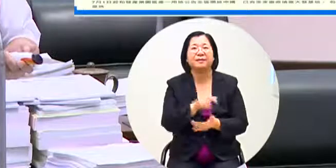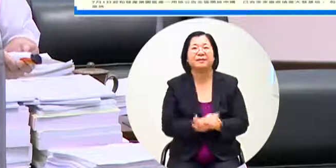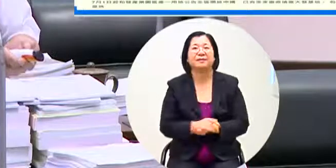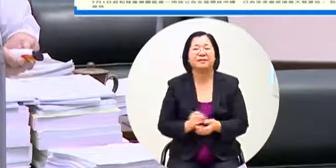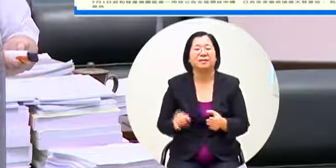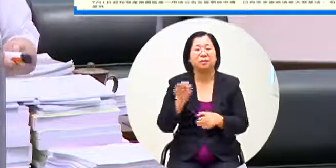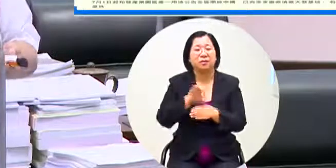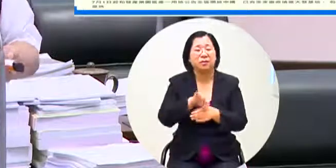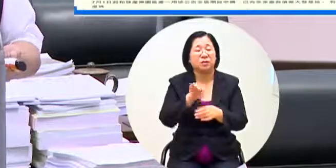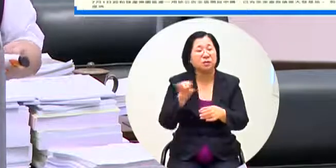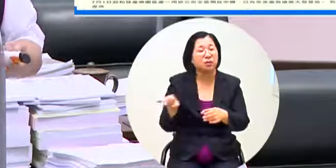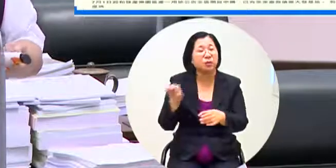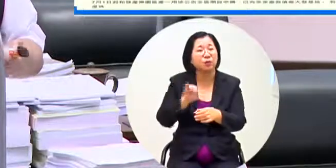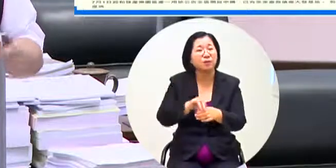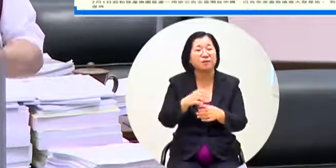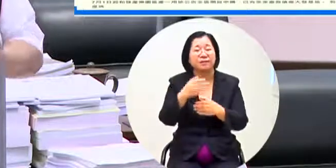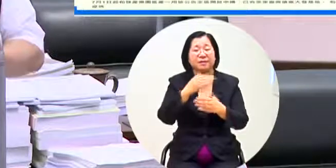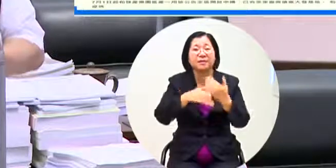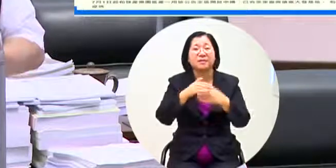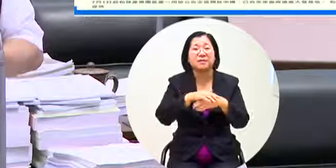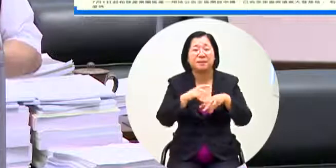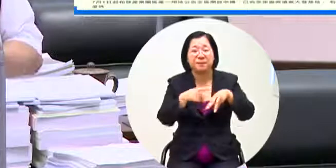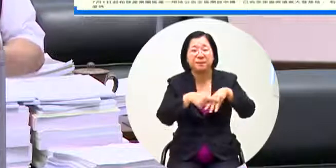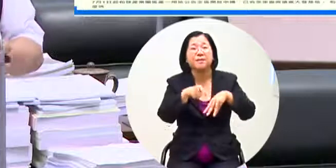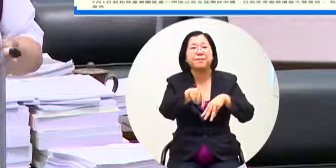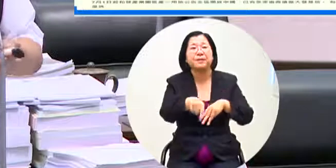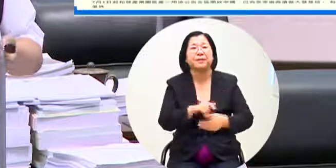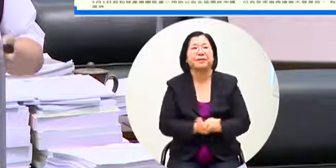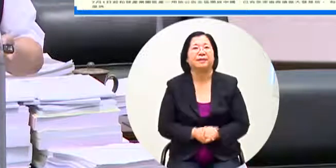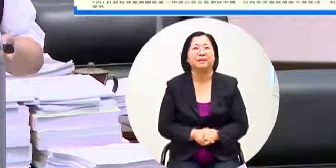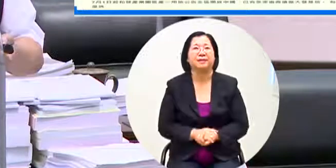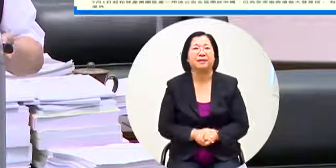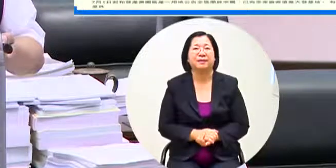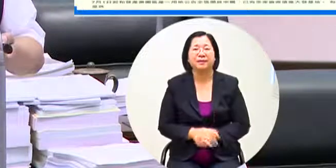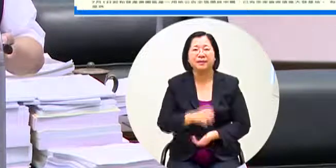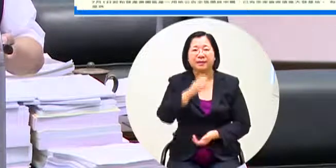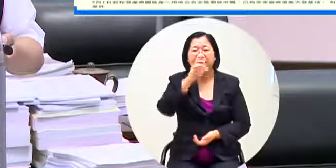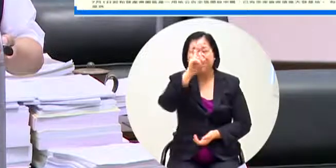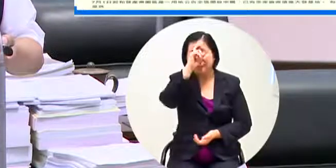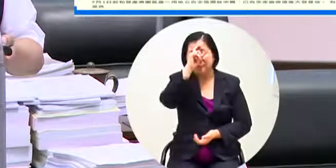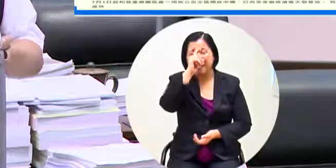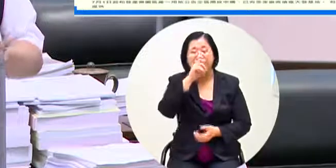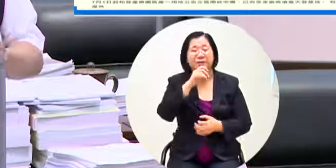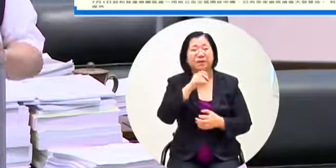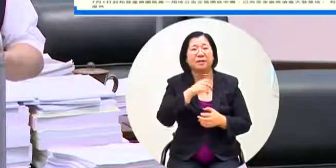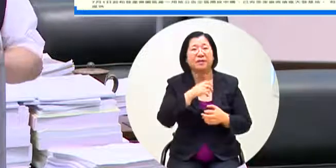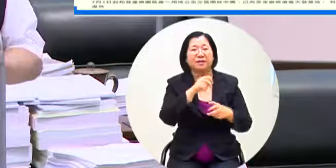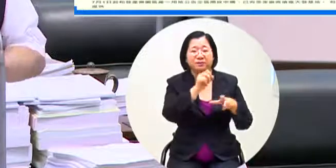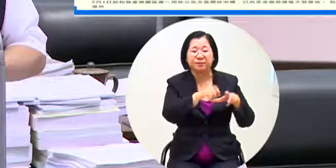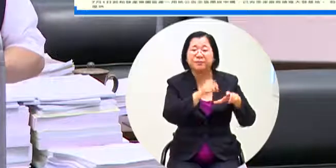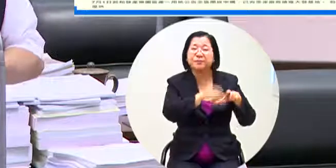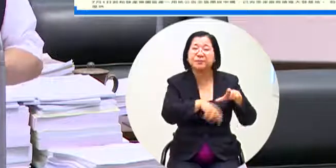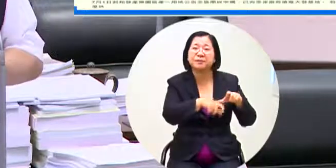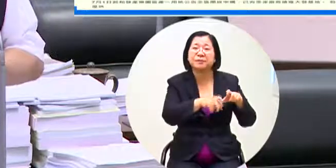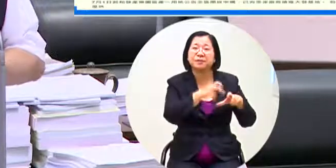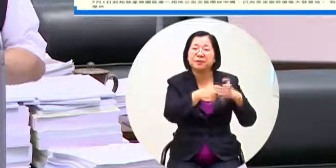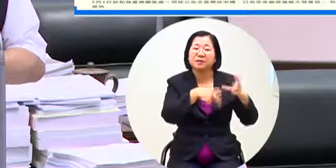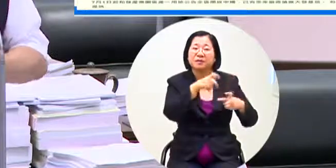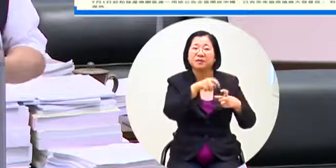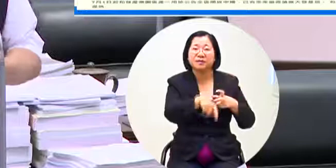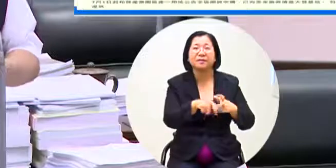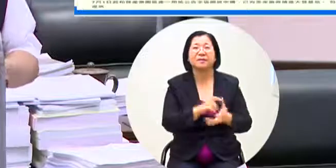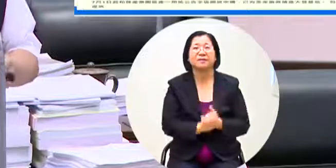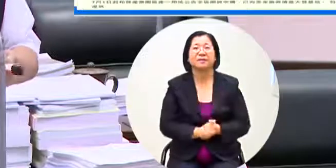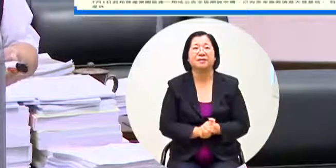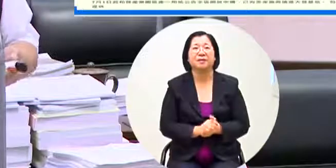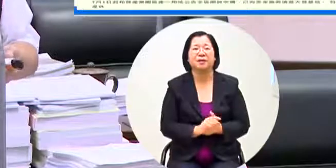这个部分吼，希望讲厂商会希望讲这个起价的这个幅度吼。